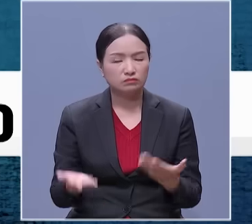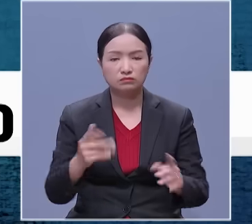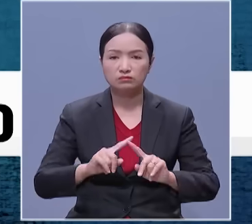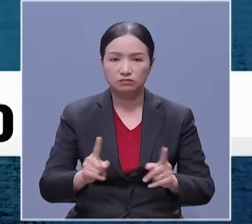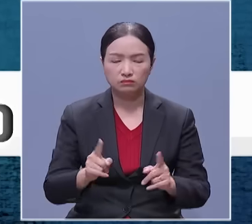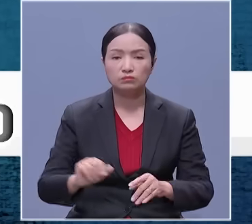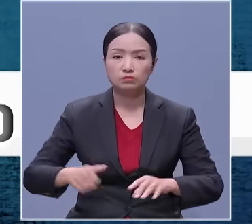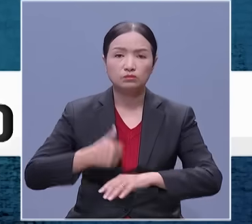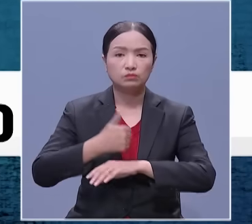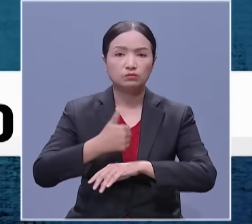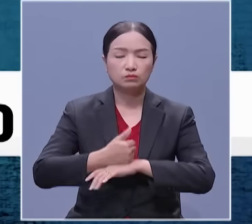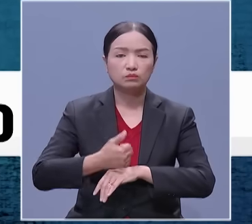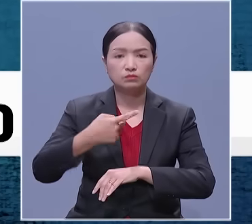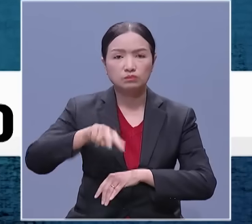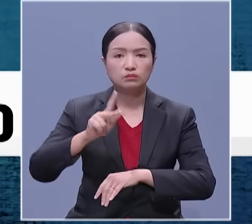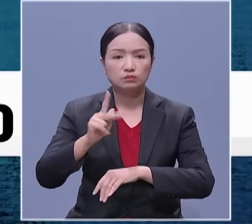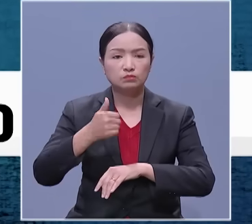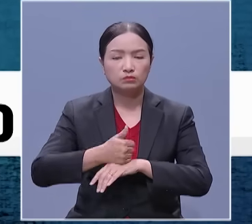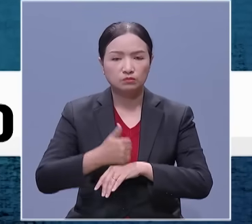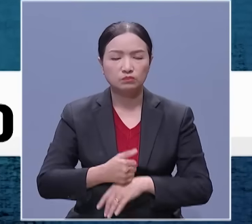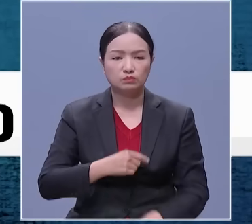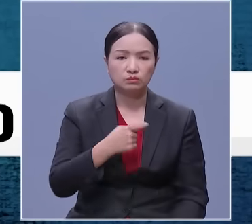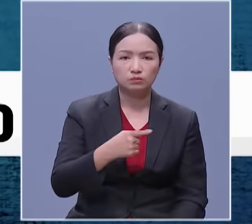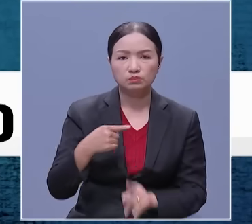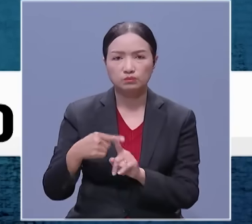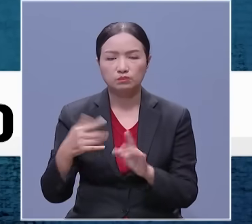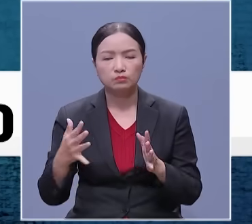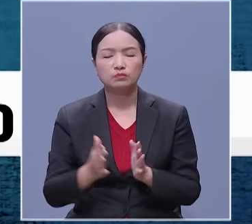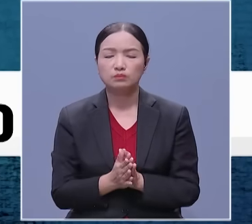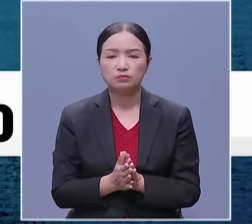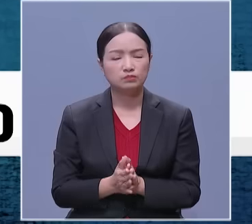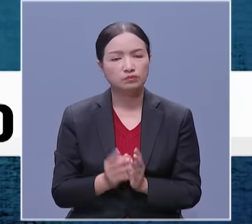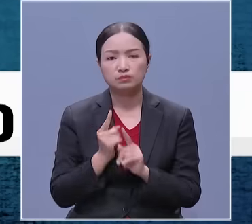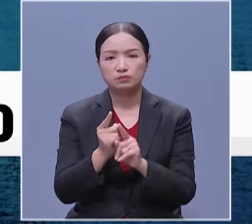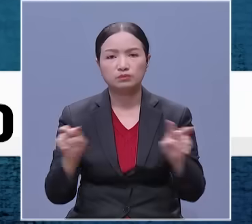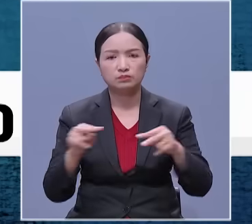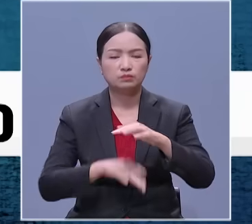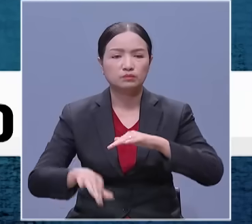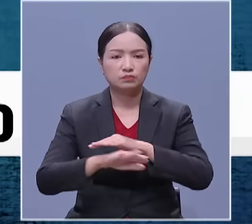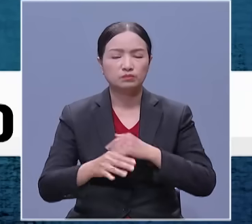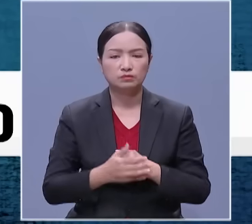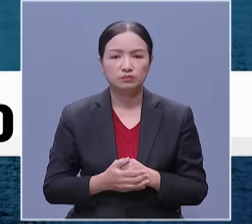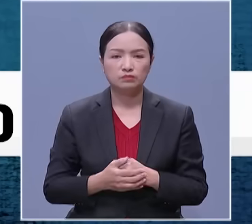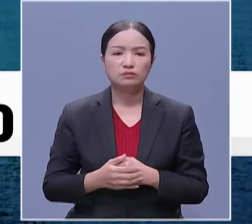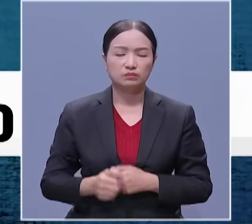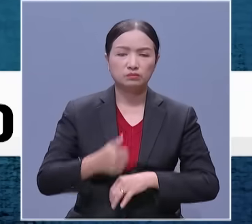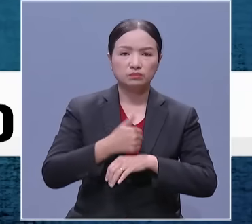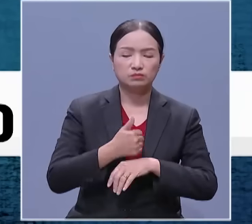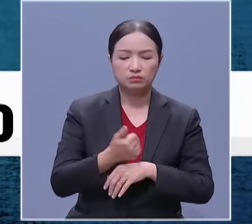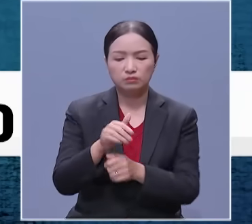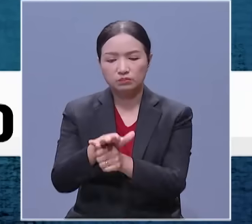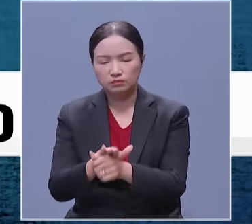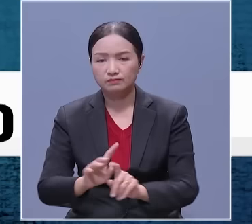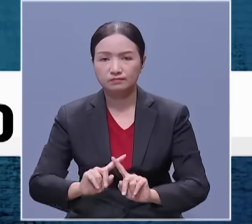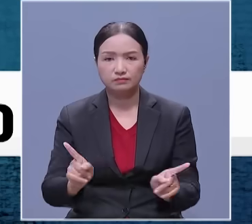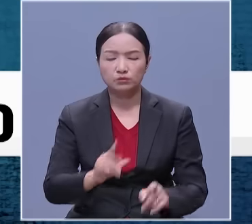แต่ความเป็นผู้บังคับบัญชาเนี่ยจะต้องไม่มีอคติการดำเนินคดีเนี่ยเขาว่ากันตามพยานหลักฐานนะไม่ใช่ว่าเราเป็นนายเราเห็นใจลูกน้องกันคนละส่วนกันนะ